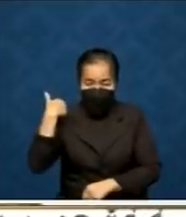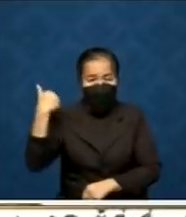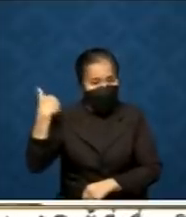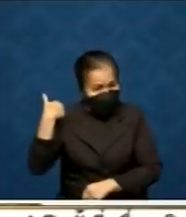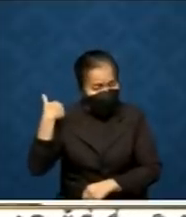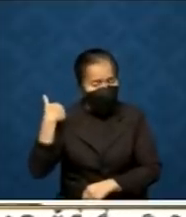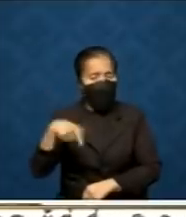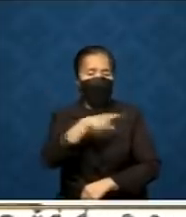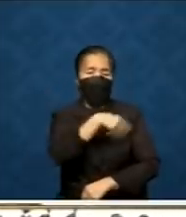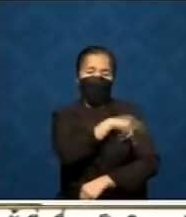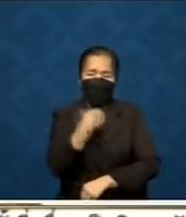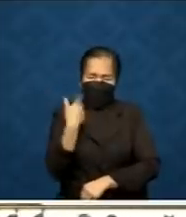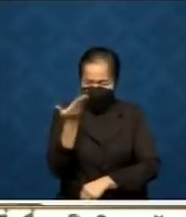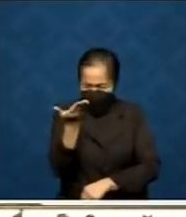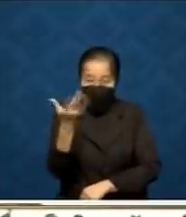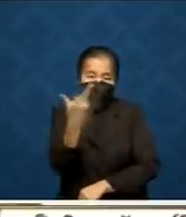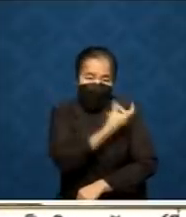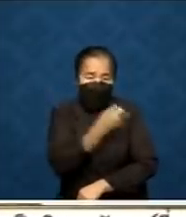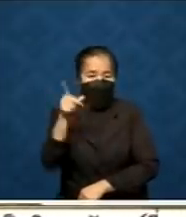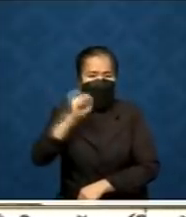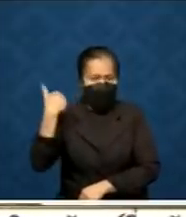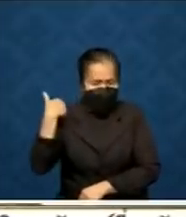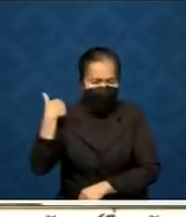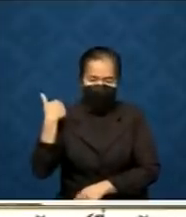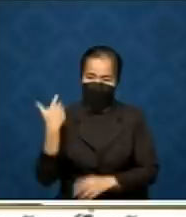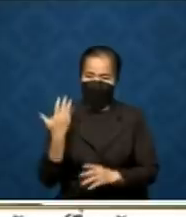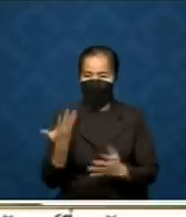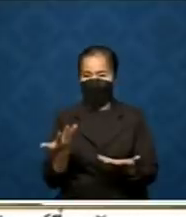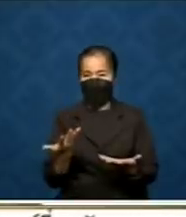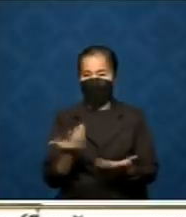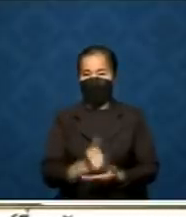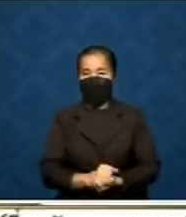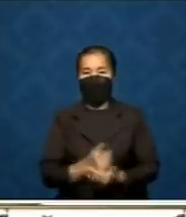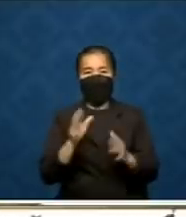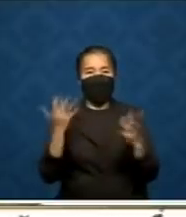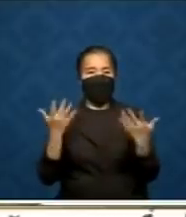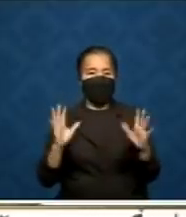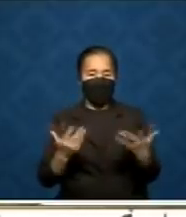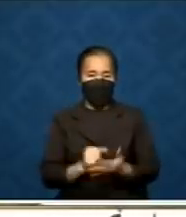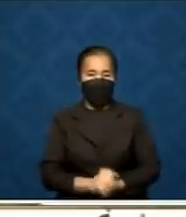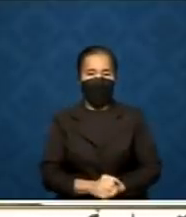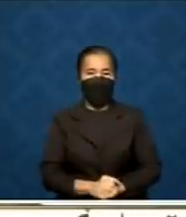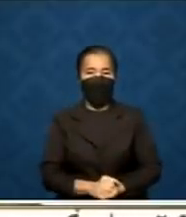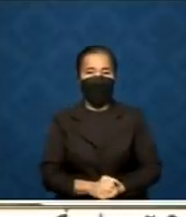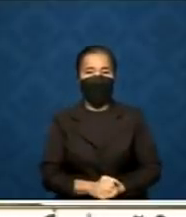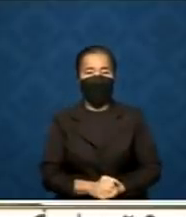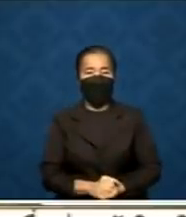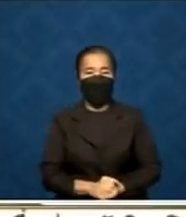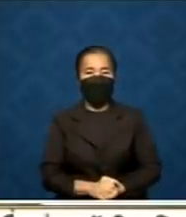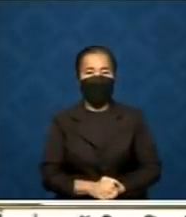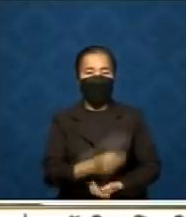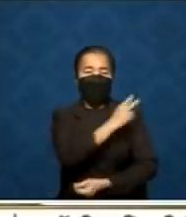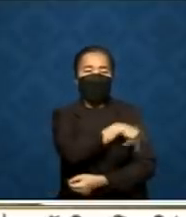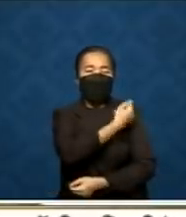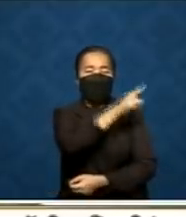ออกมาเรียกร้องขอสีชนแบบให้ Downหน้าจะมีไหมครับไม่มีหมอเขาจะเรียบร้องคิด